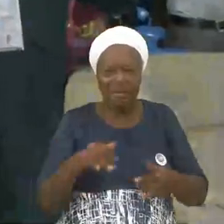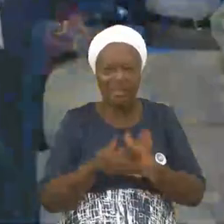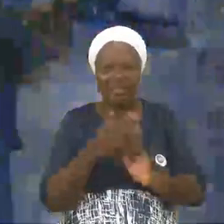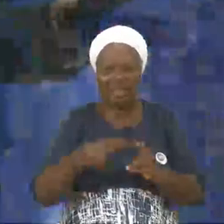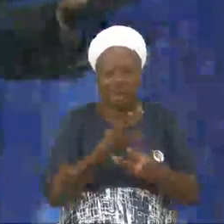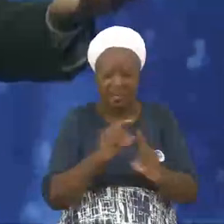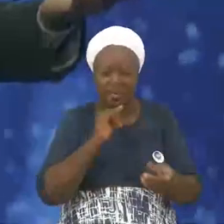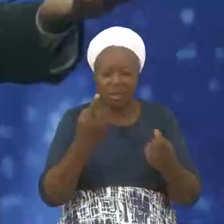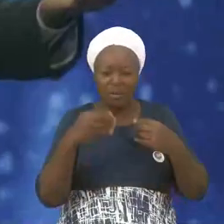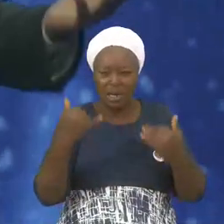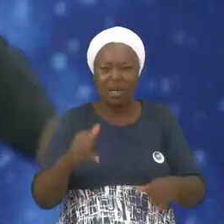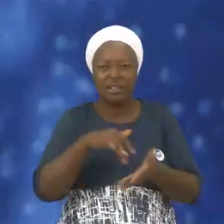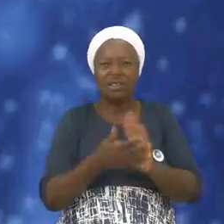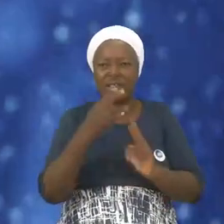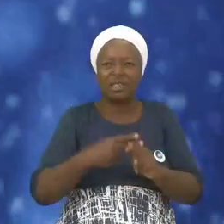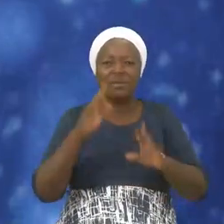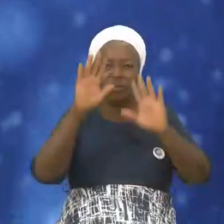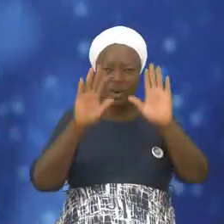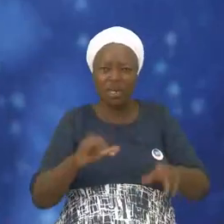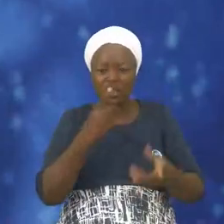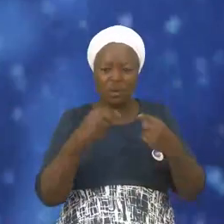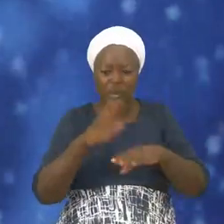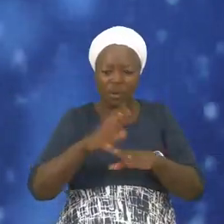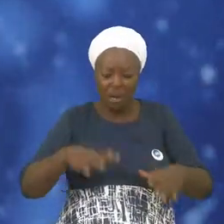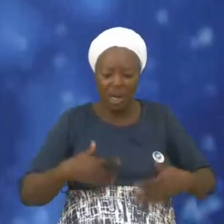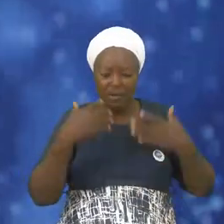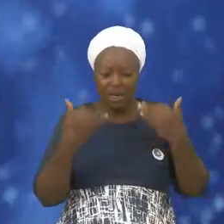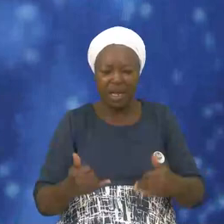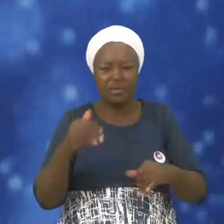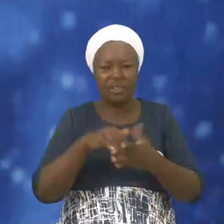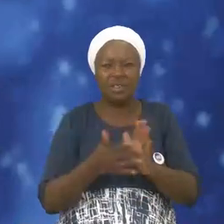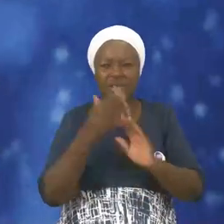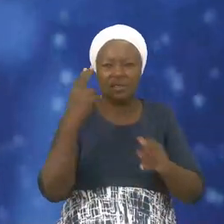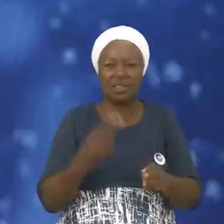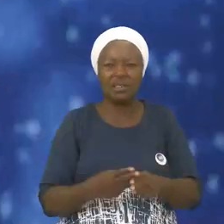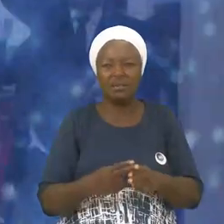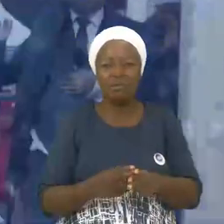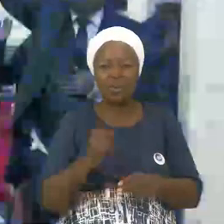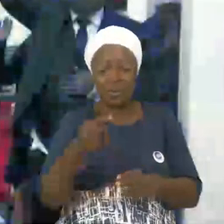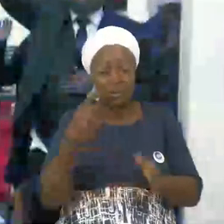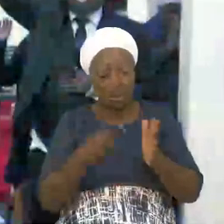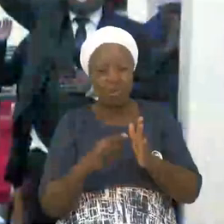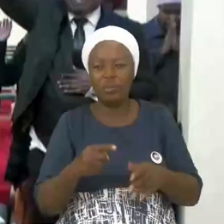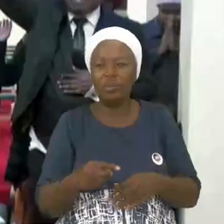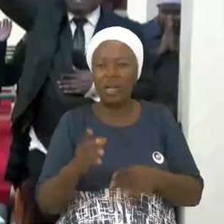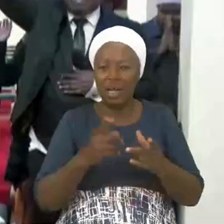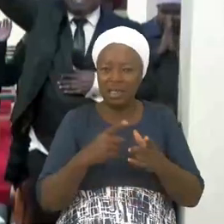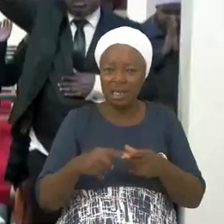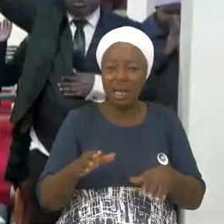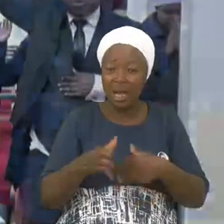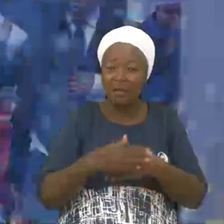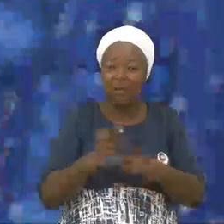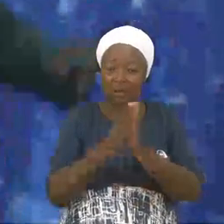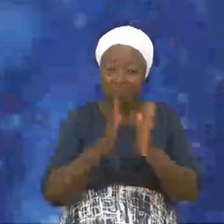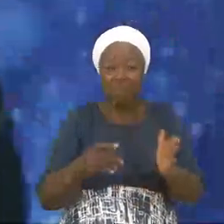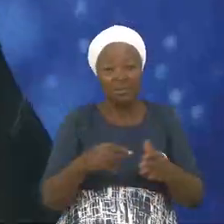problème. Le miracle vient pour toi maintenant. La guérison vient maintenant. La délivrance vient maintenant. Les signes et les prodiges. Viens sur ta vie ce